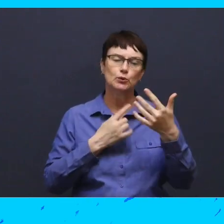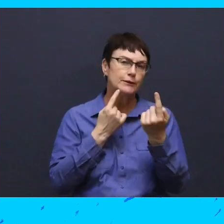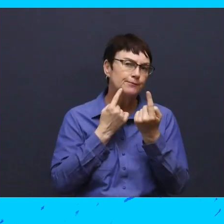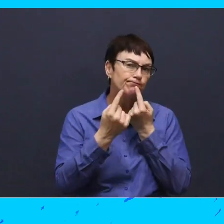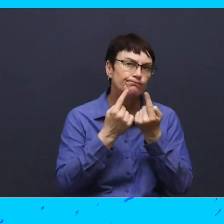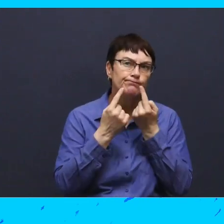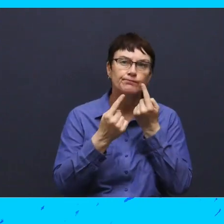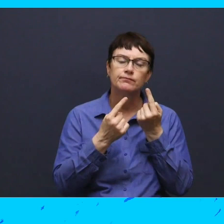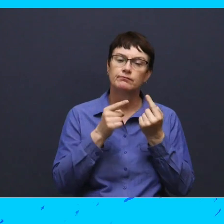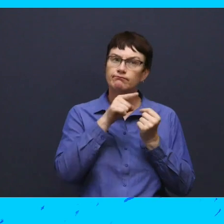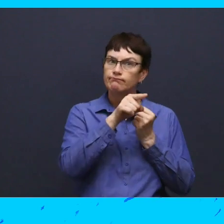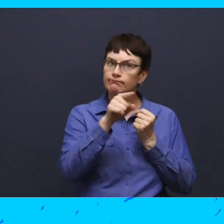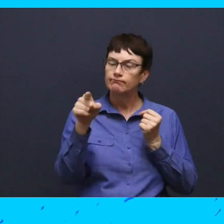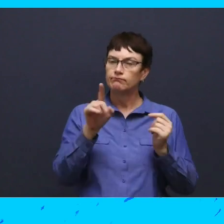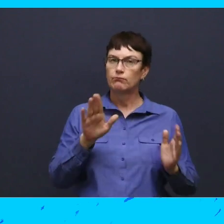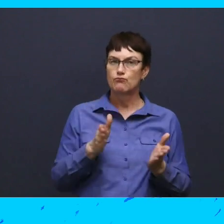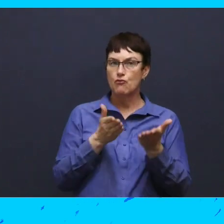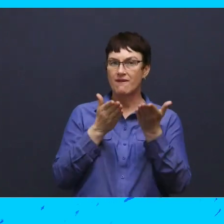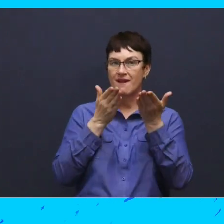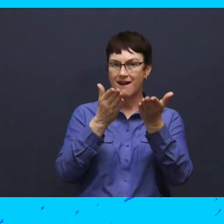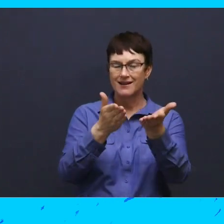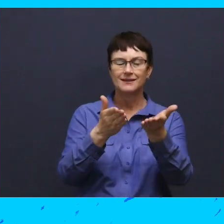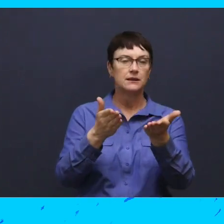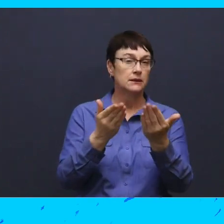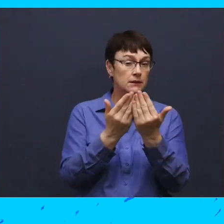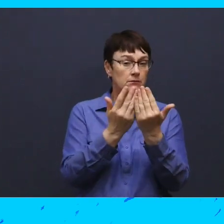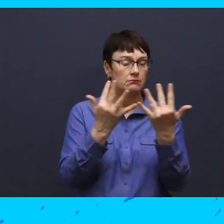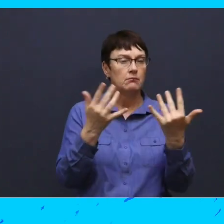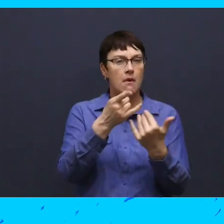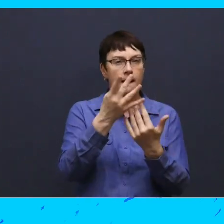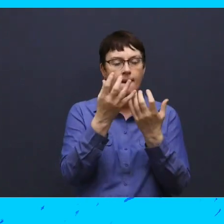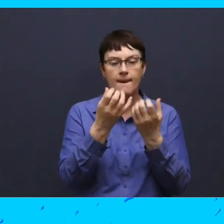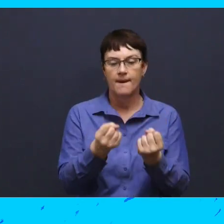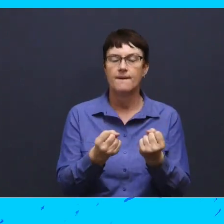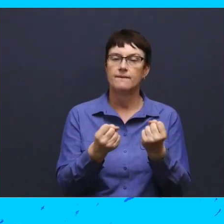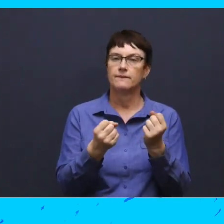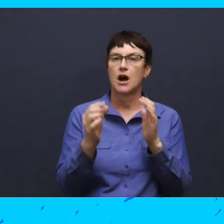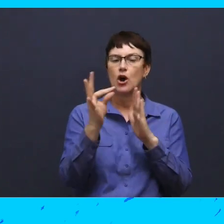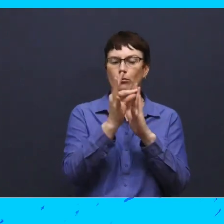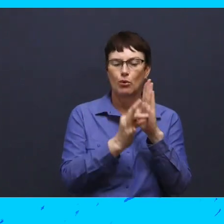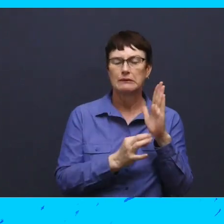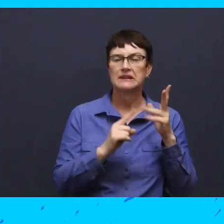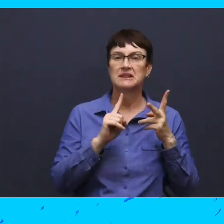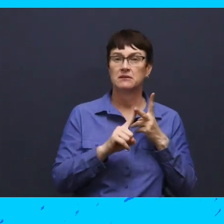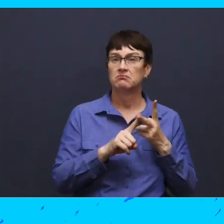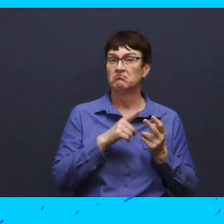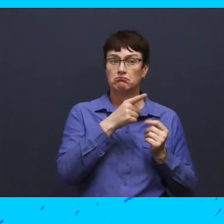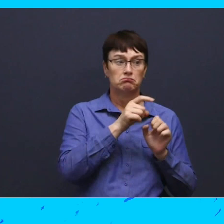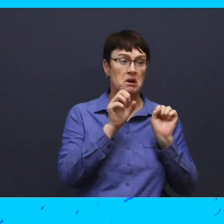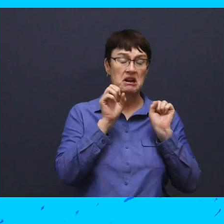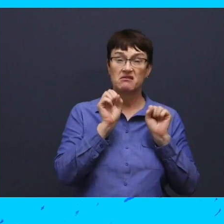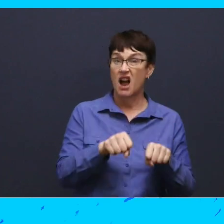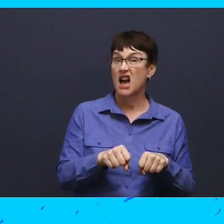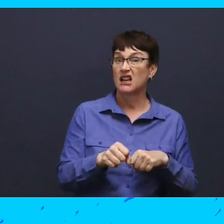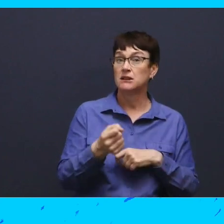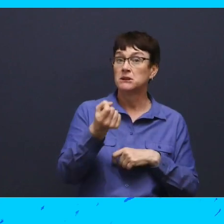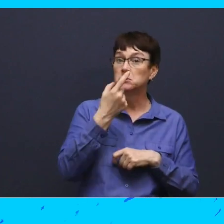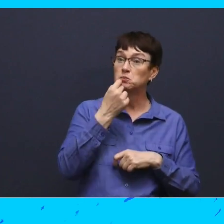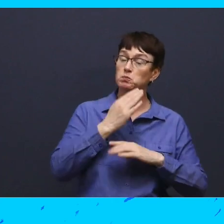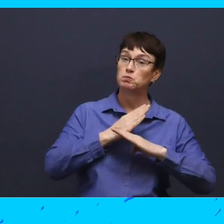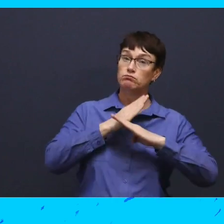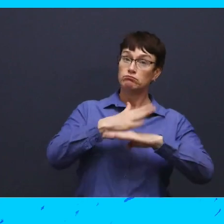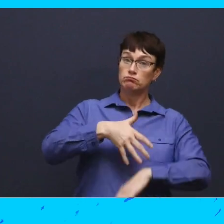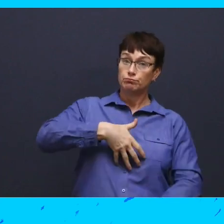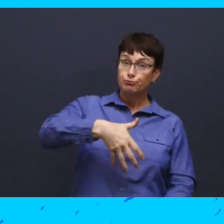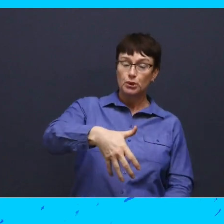dans les politiques que nous avons, l'accès au système de contraception, dans